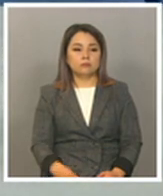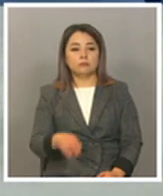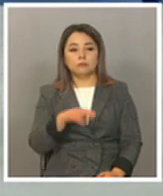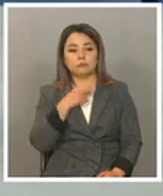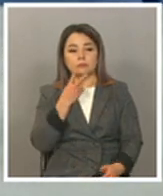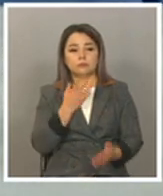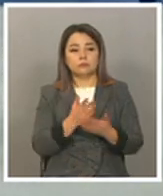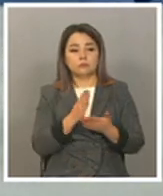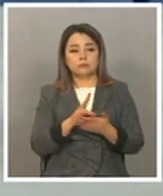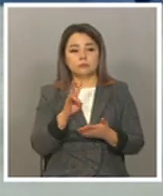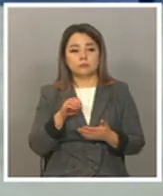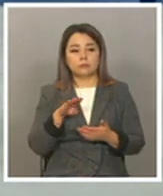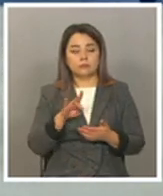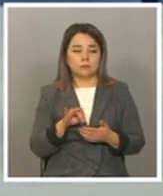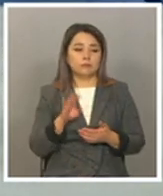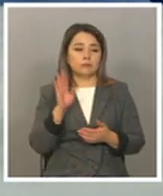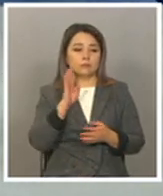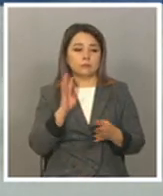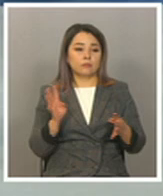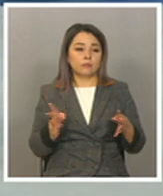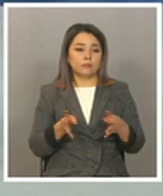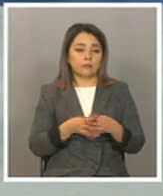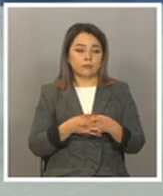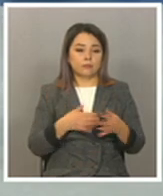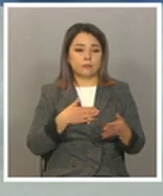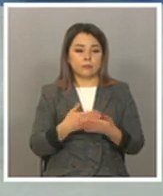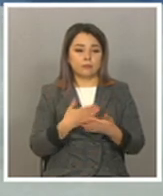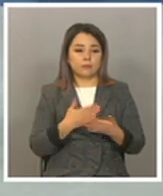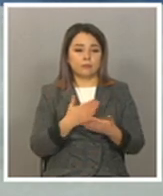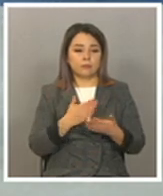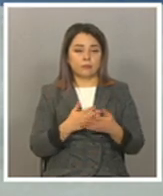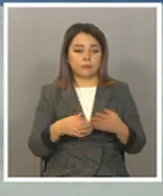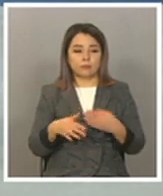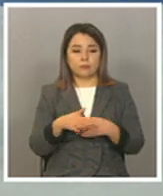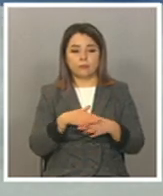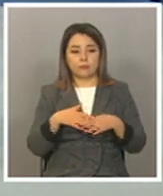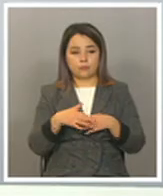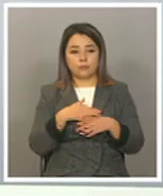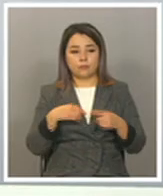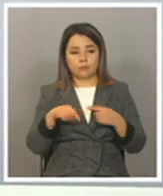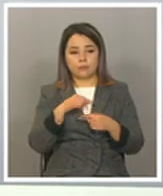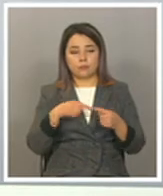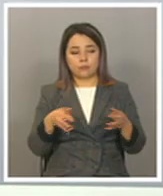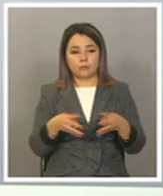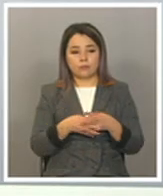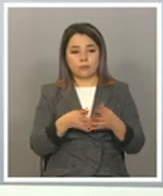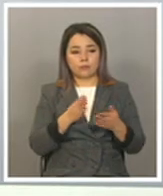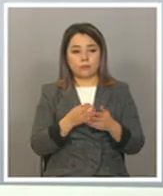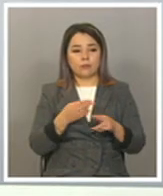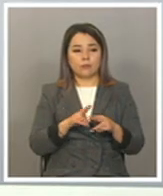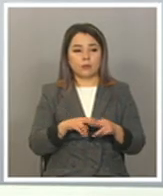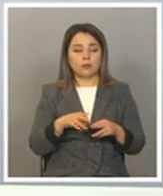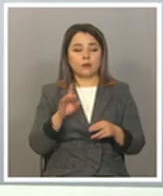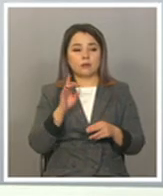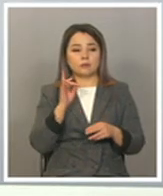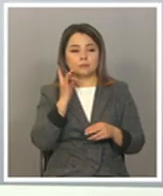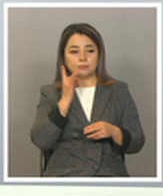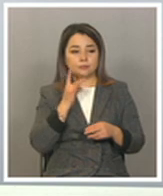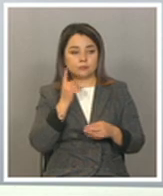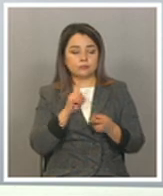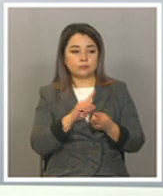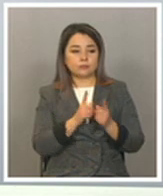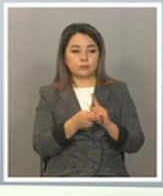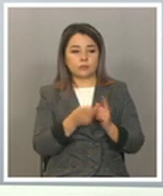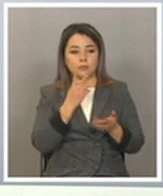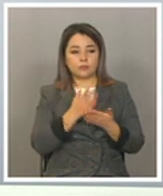Байқағандарыңыздай, натрий сумен өте белсенді әрекеттеседі. Және судың таңқурай түске өзгергендігін